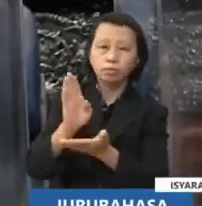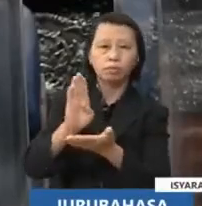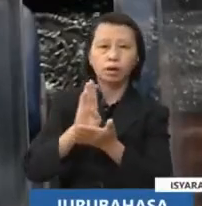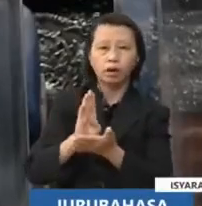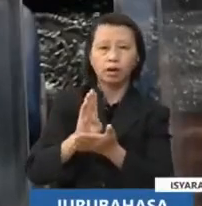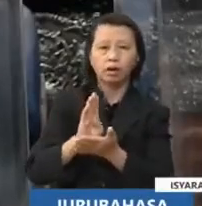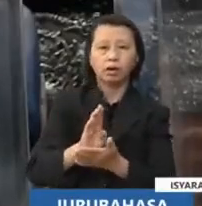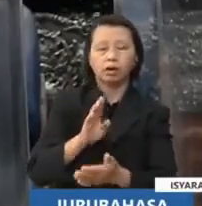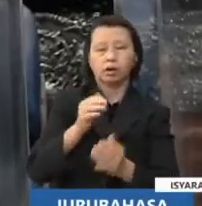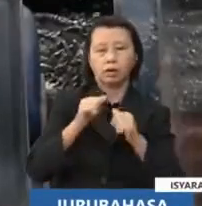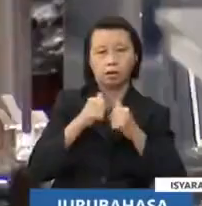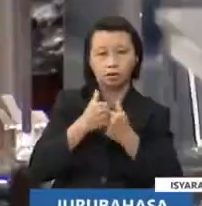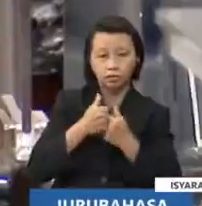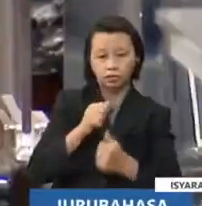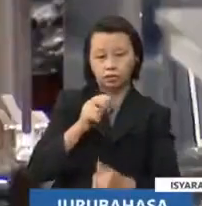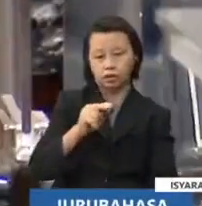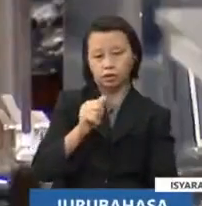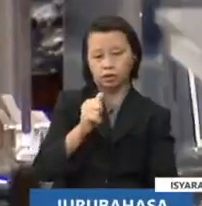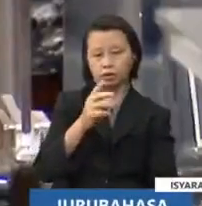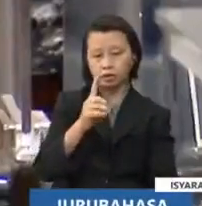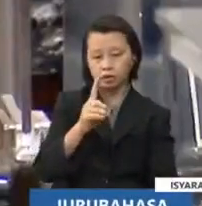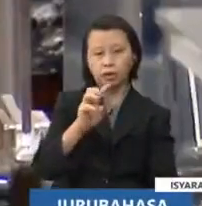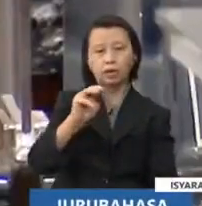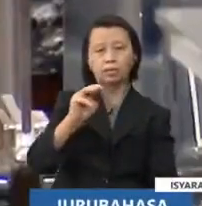melalui aja sinarmaju masehi di